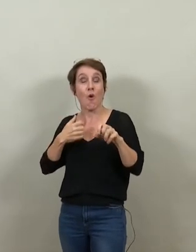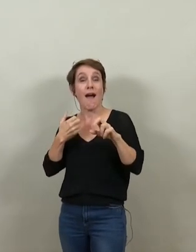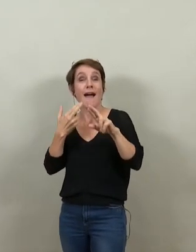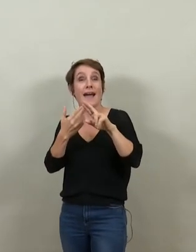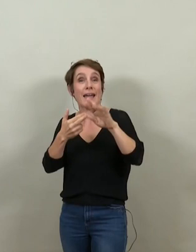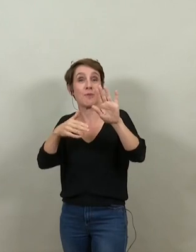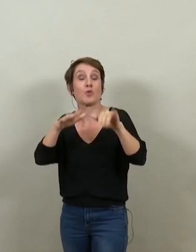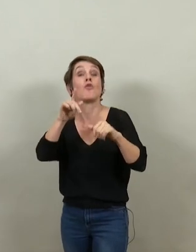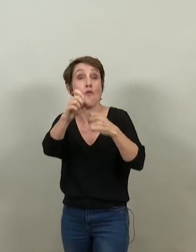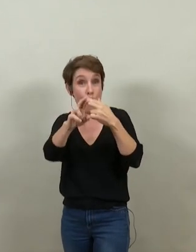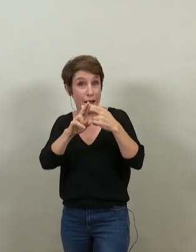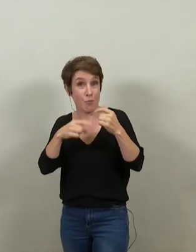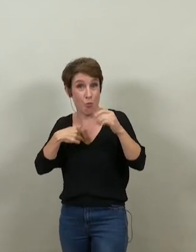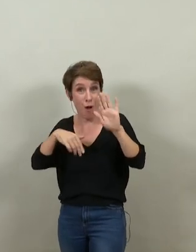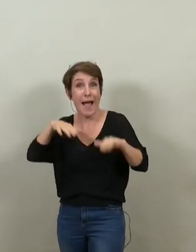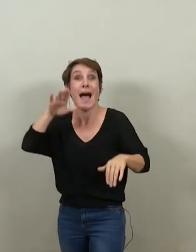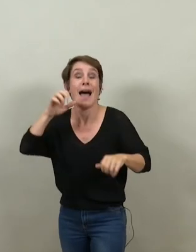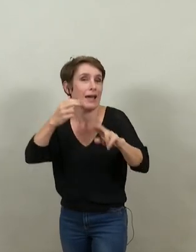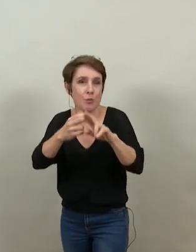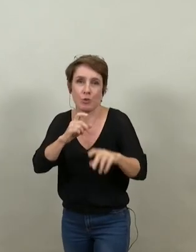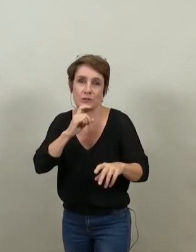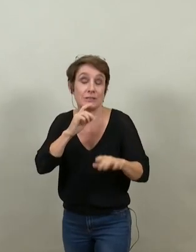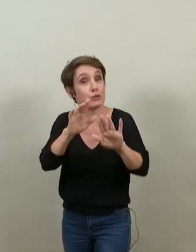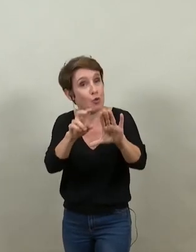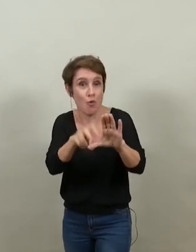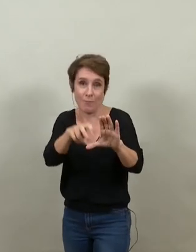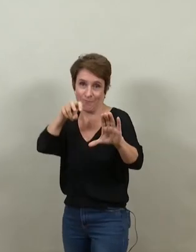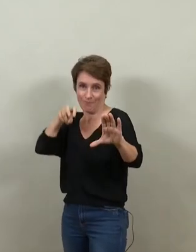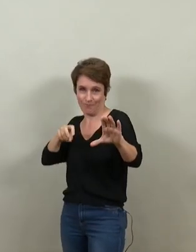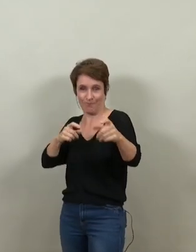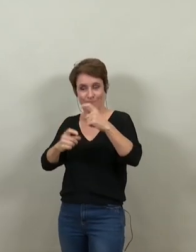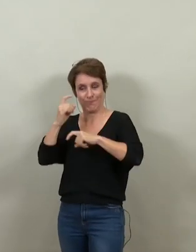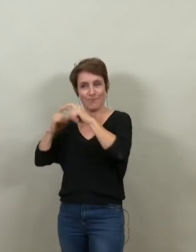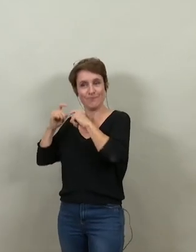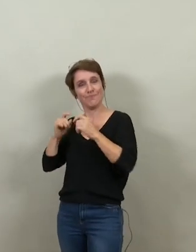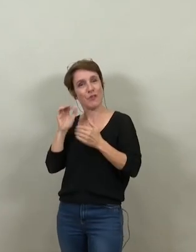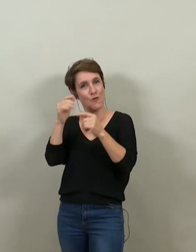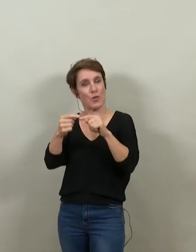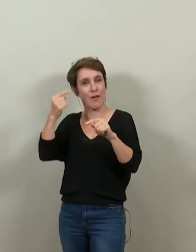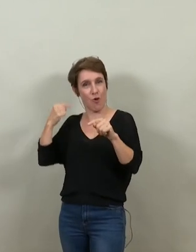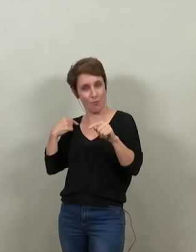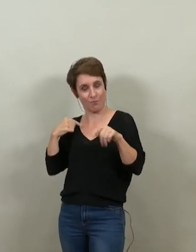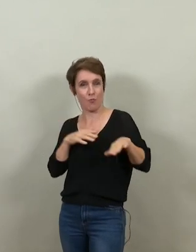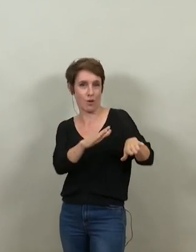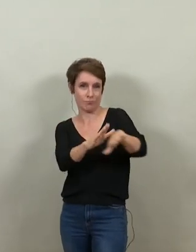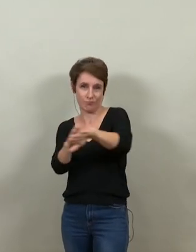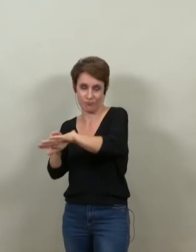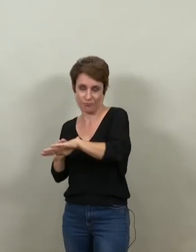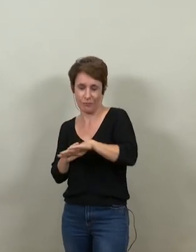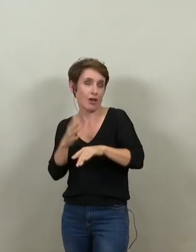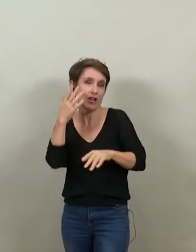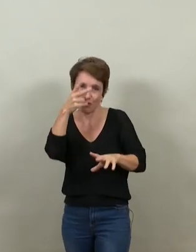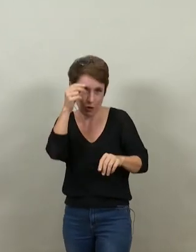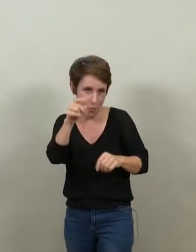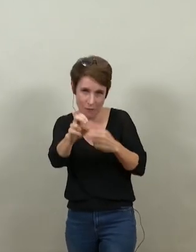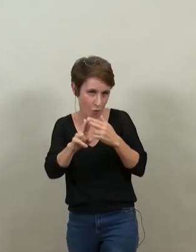micro réponse que vous avez formulé donc je reviens au vœu d'avant pour quand même rappeler au grenoblois qui nous regardent j'ai bien compris que vous répondrez pas et que c'est